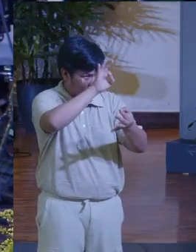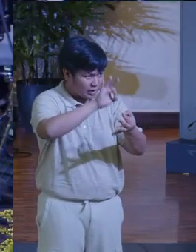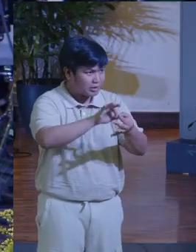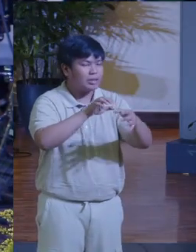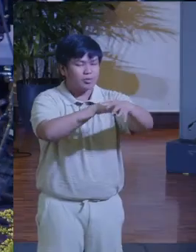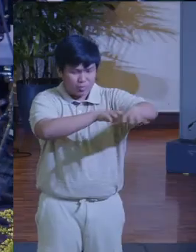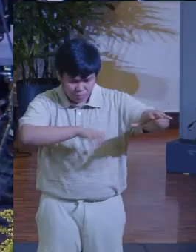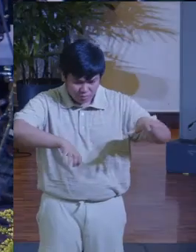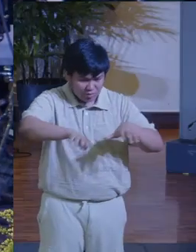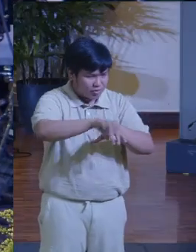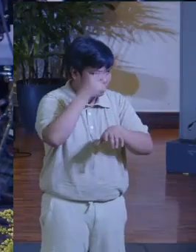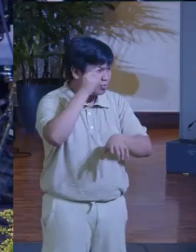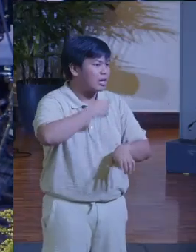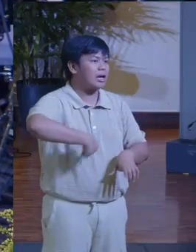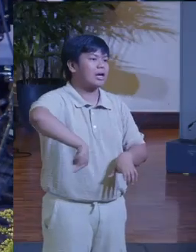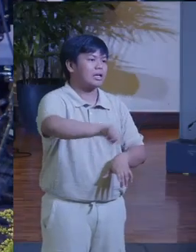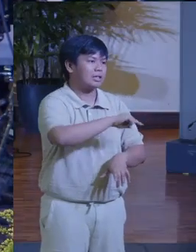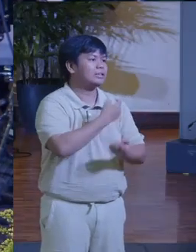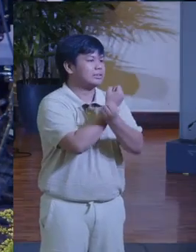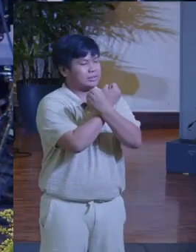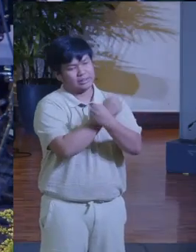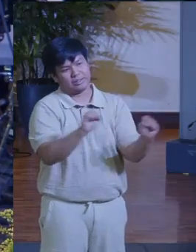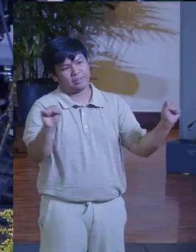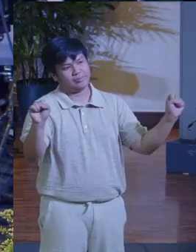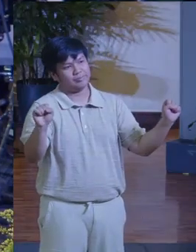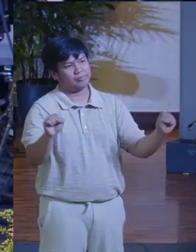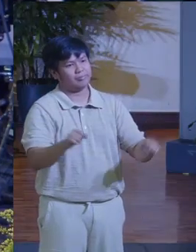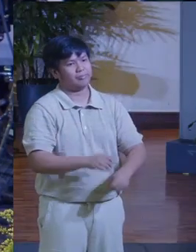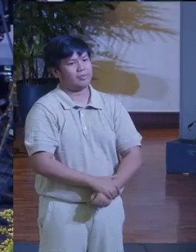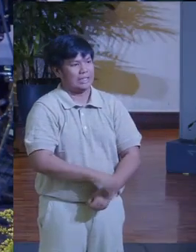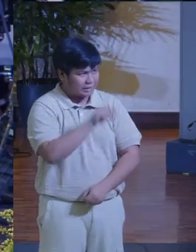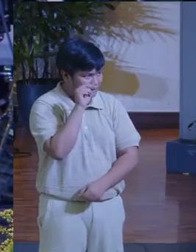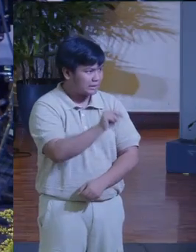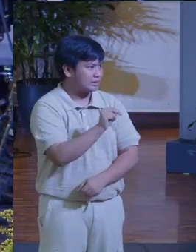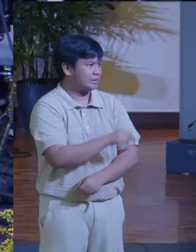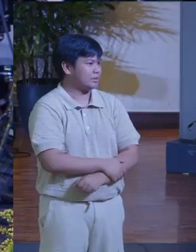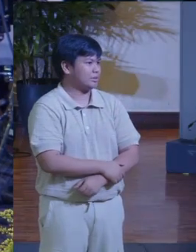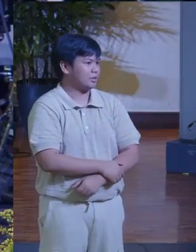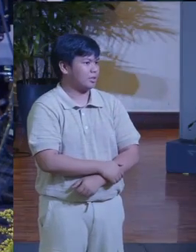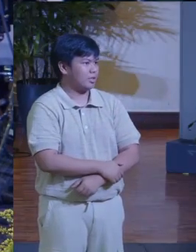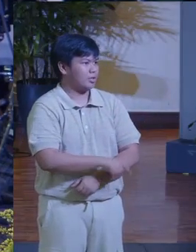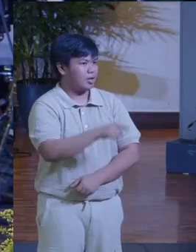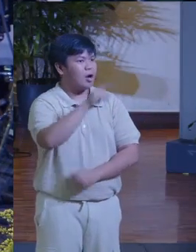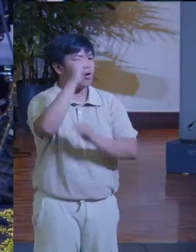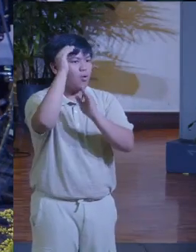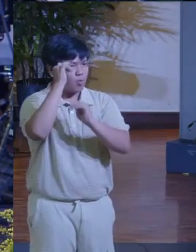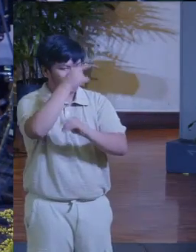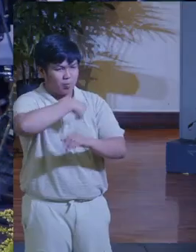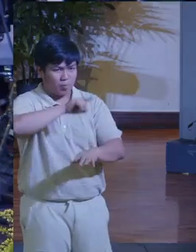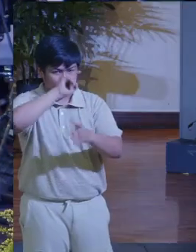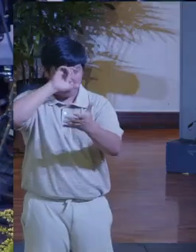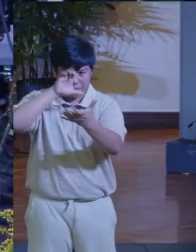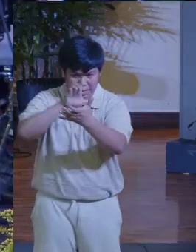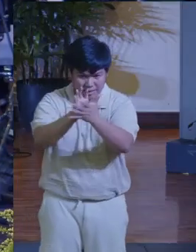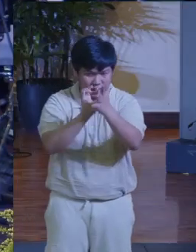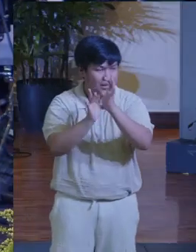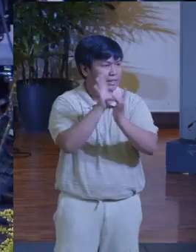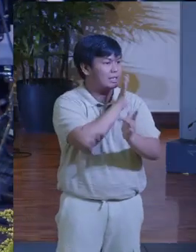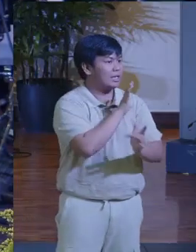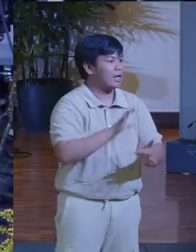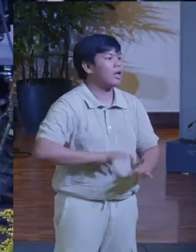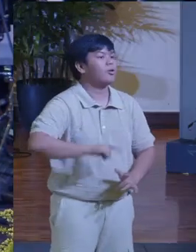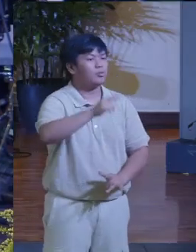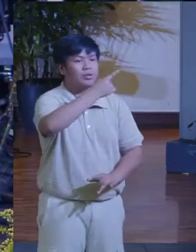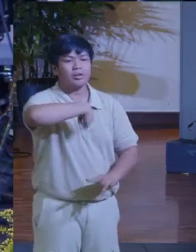ay Kanyang ililigtas. Sa ating pananalig sa Kanya, tayo ay malaya